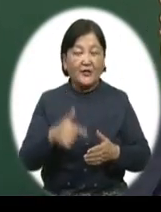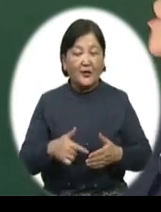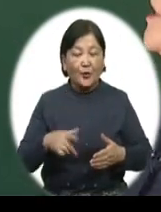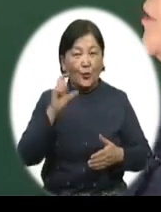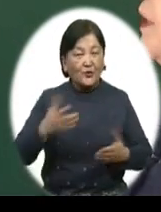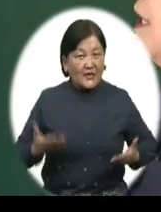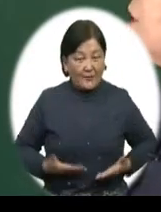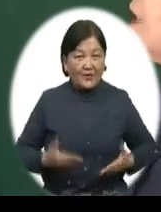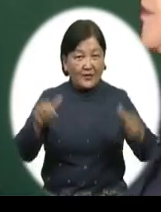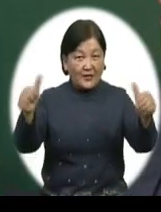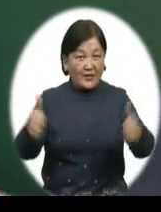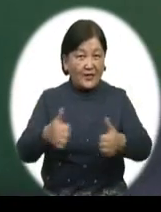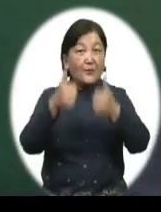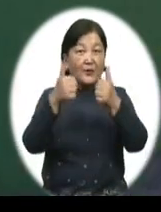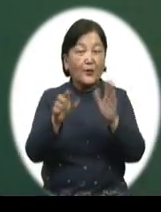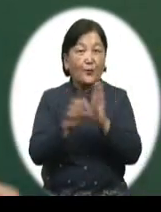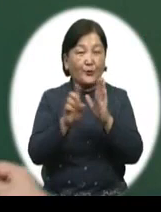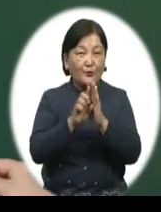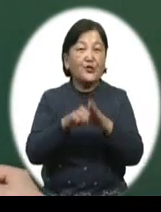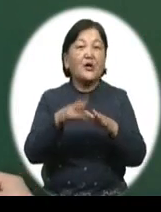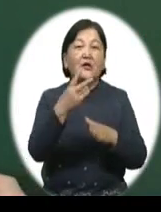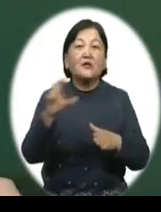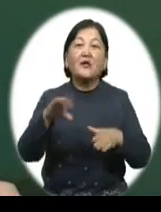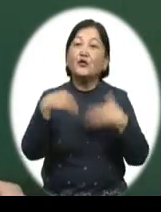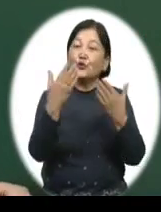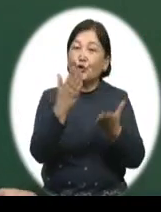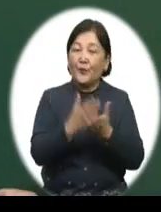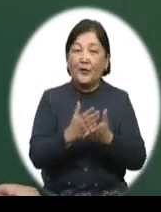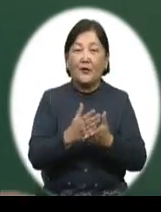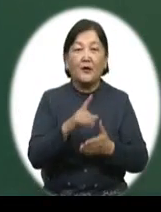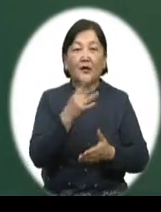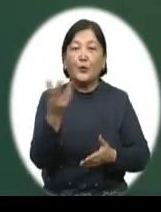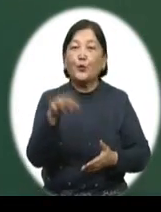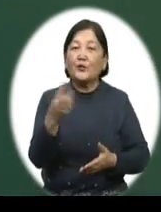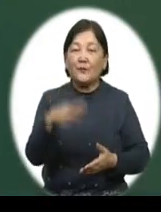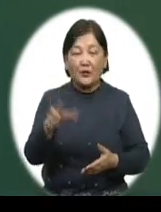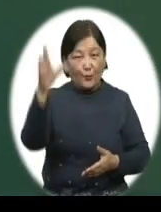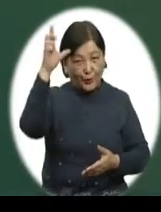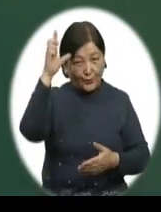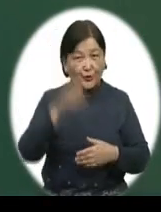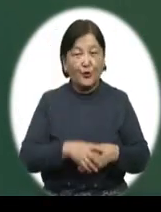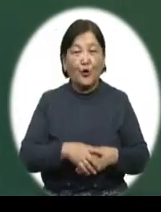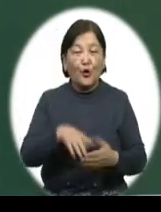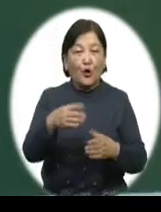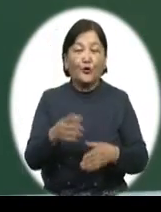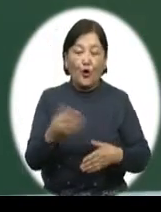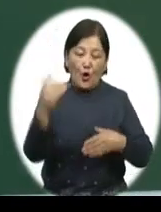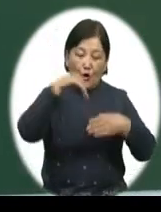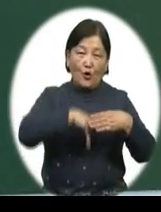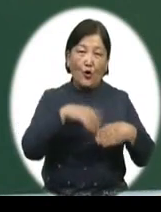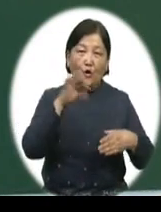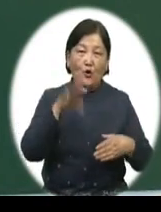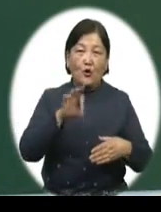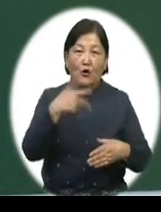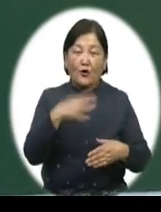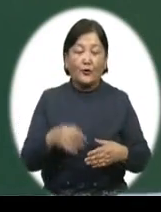маань бол одоо чинээлэг байна. Чинээлэг байна иргэдийг одоо хэмждэг үзүүлэлтүүд нь юу юм хээ зэрэг эрүүл мэндийн боловсрал орлого гэсэн ийм